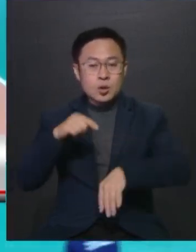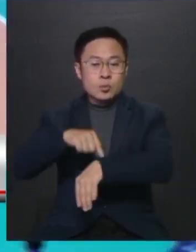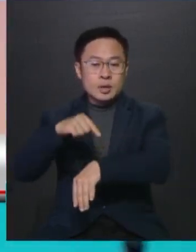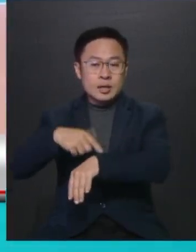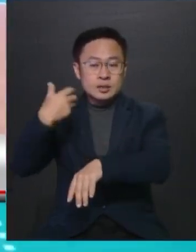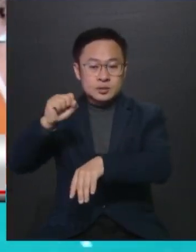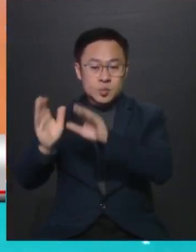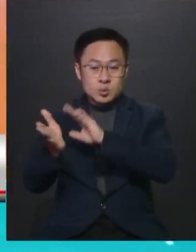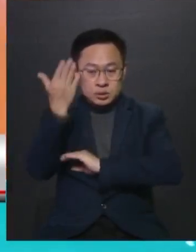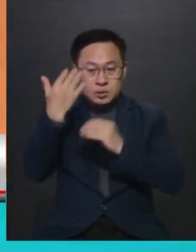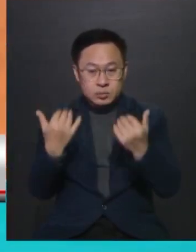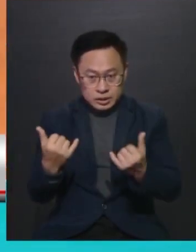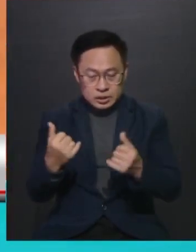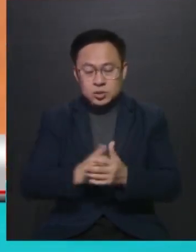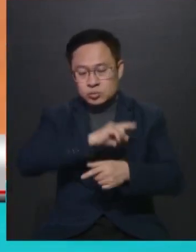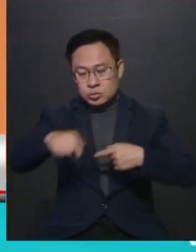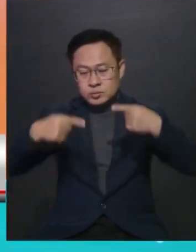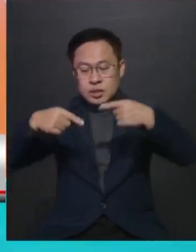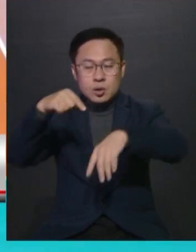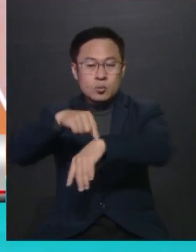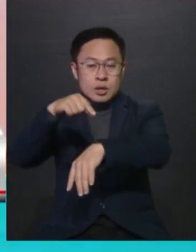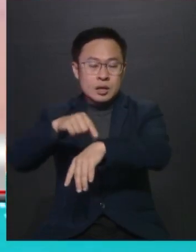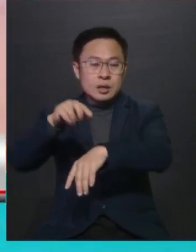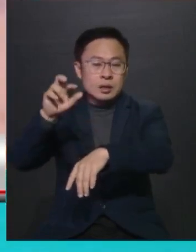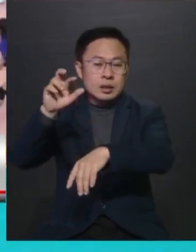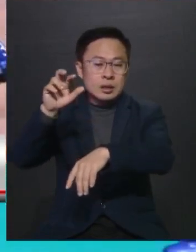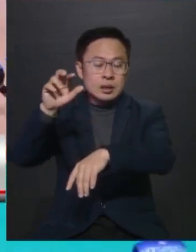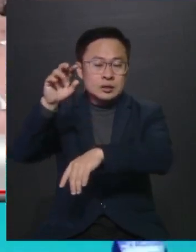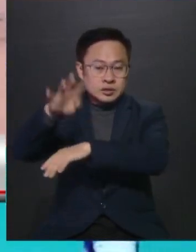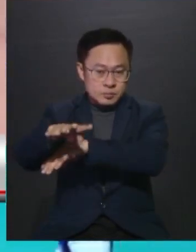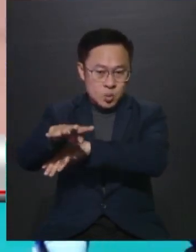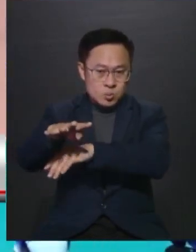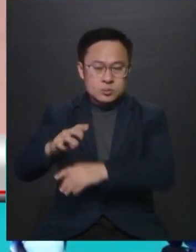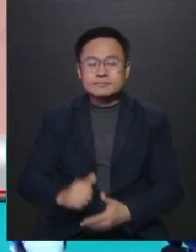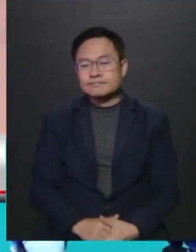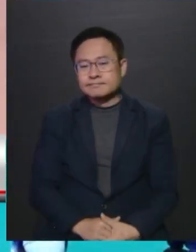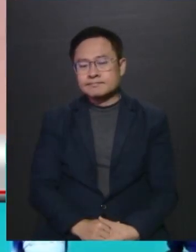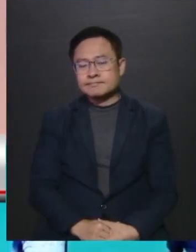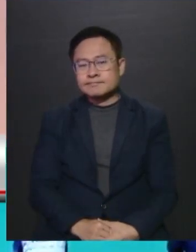งนะครับแล้วก็ชิงชนะเลิศเนี่ยศรีสะเกษกับแก่นนครจะชิงกันเวลา16นาฬิกานะครับ